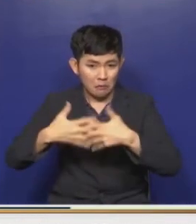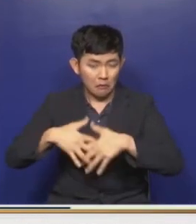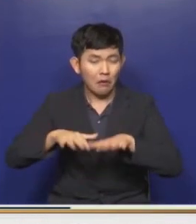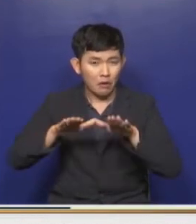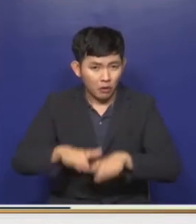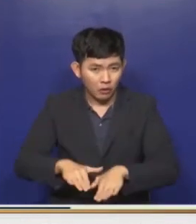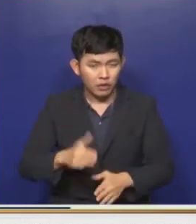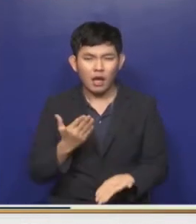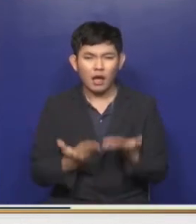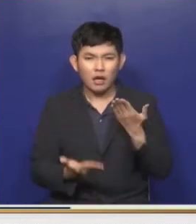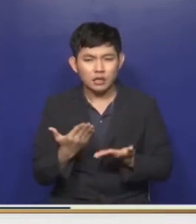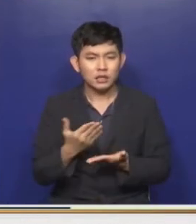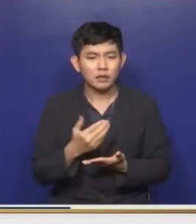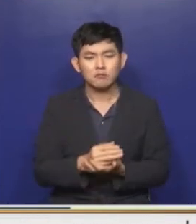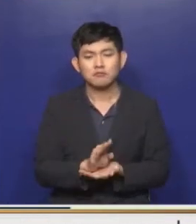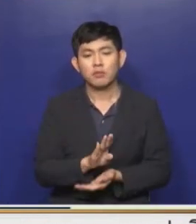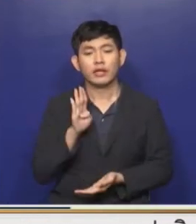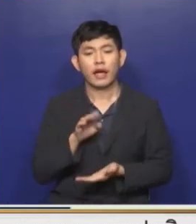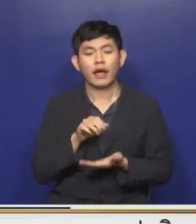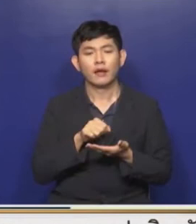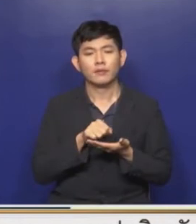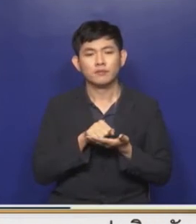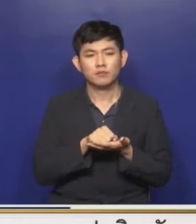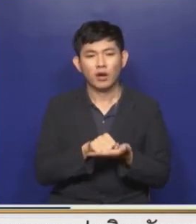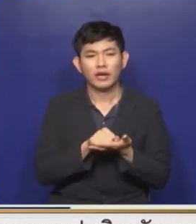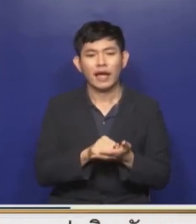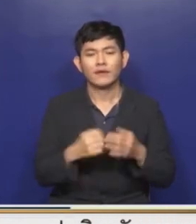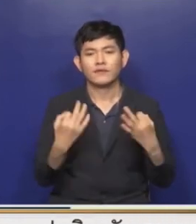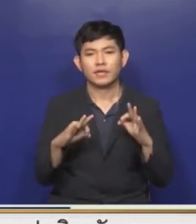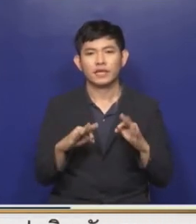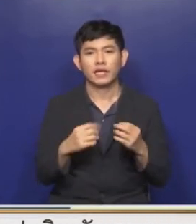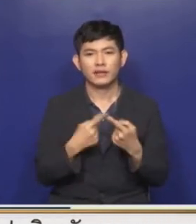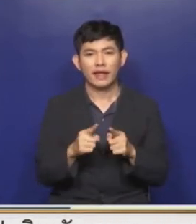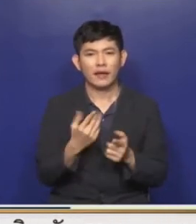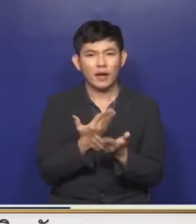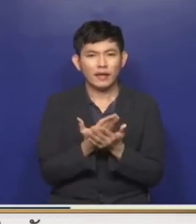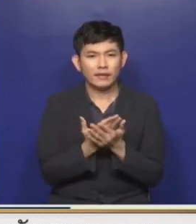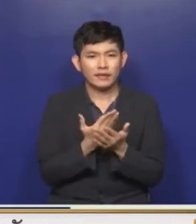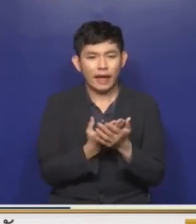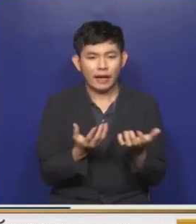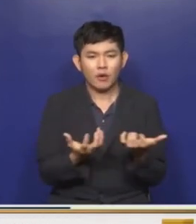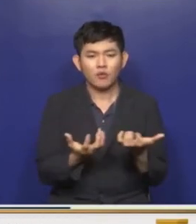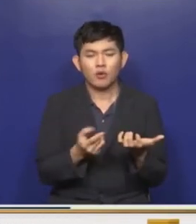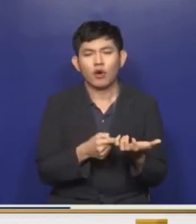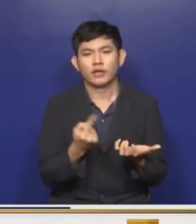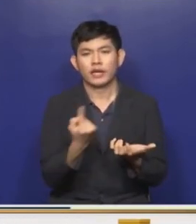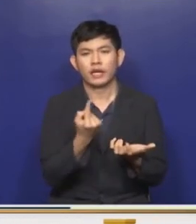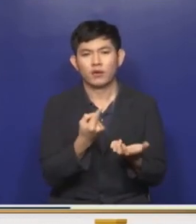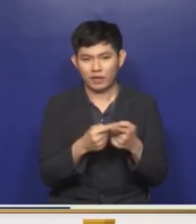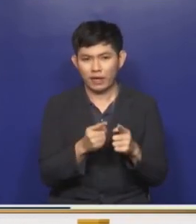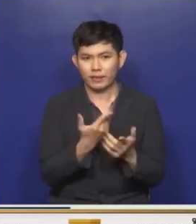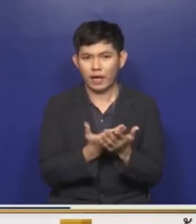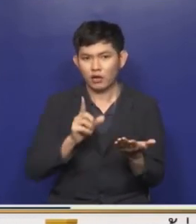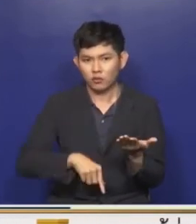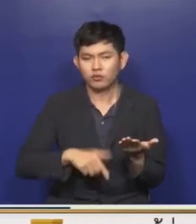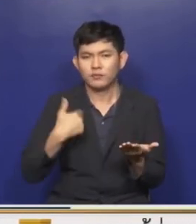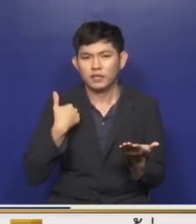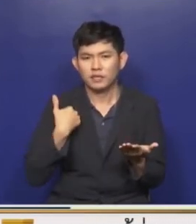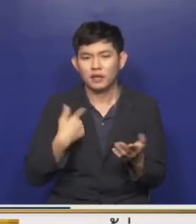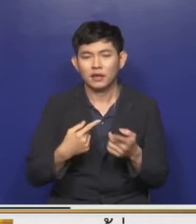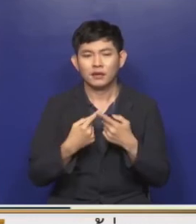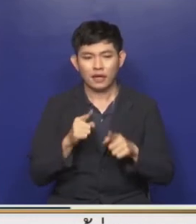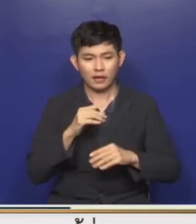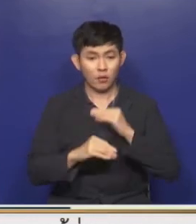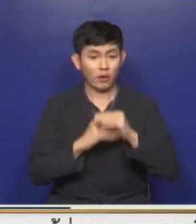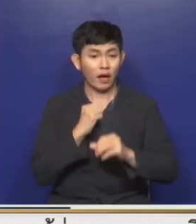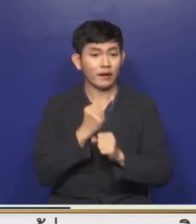ให้เรีกวาบริการฟรี แตคิดแค่ค่าอะไรที่รถราคาลงไปซึ่มาจนถวันนี้ครงก